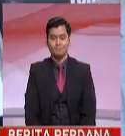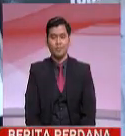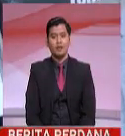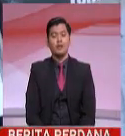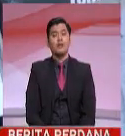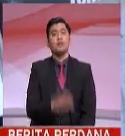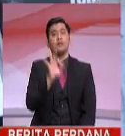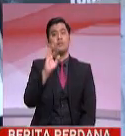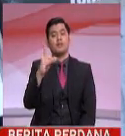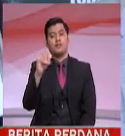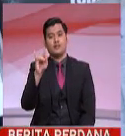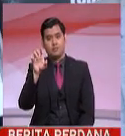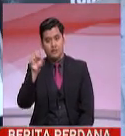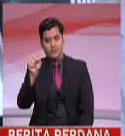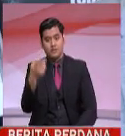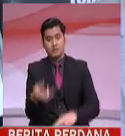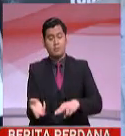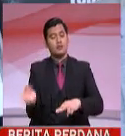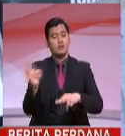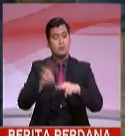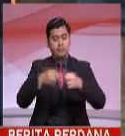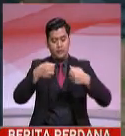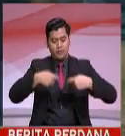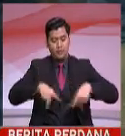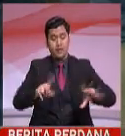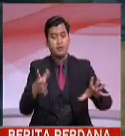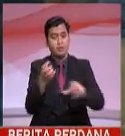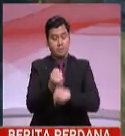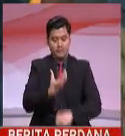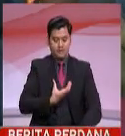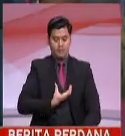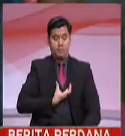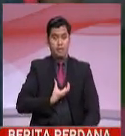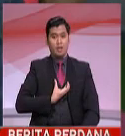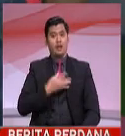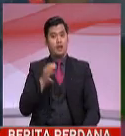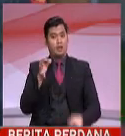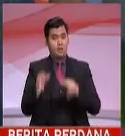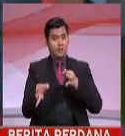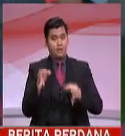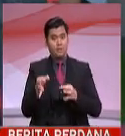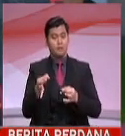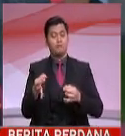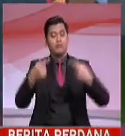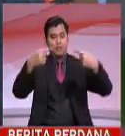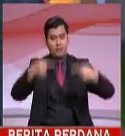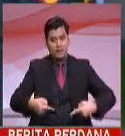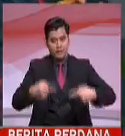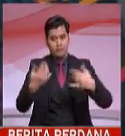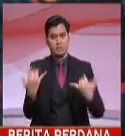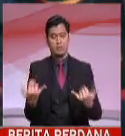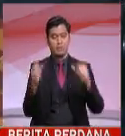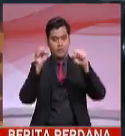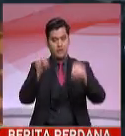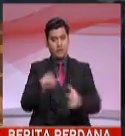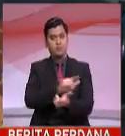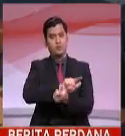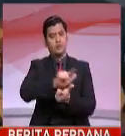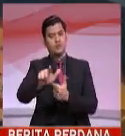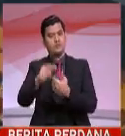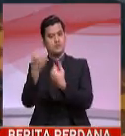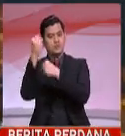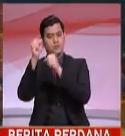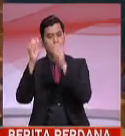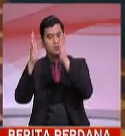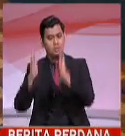Sementara itu, Firdaus menambah peluang untuk meraih lebih banyak pingat akan lebih cerah jika edisi kali ini membenarkan atlet bertanding lebih daripada